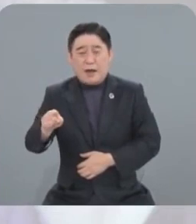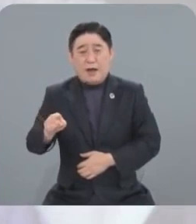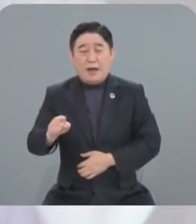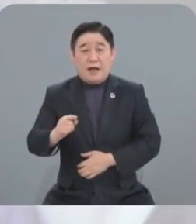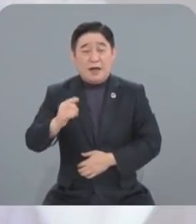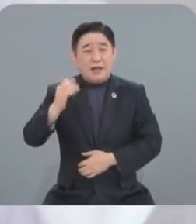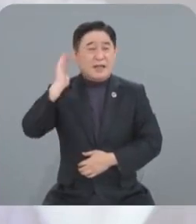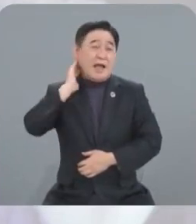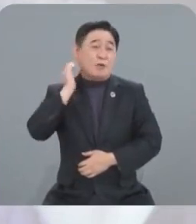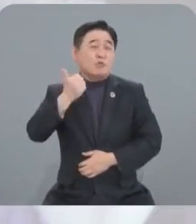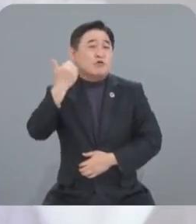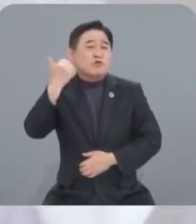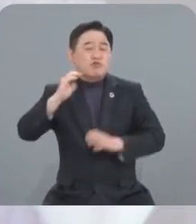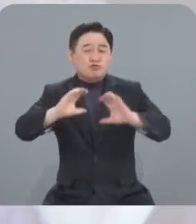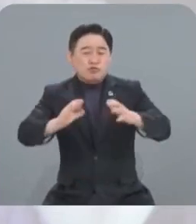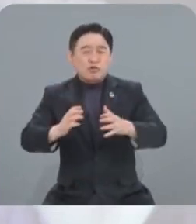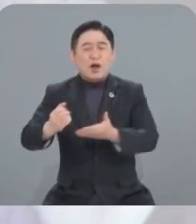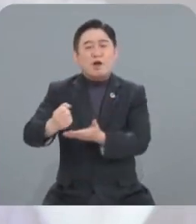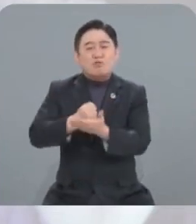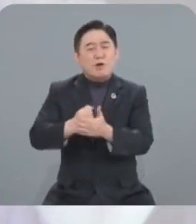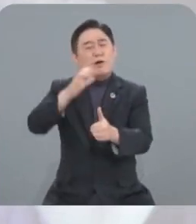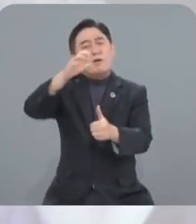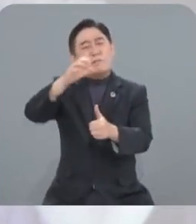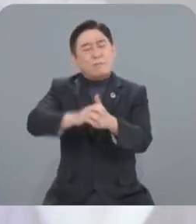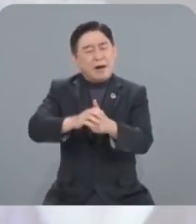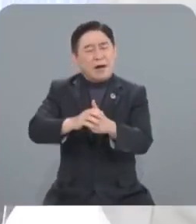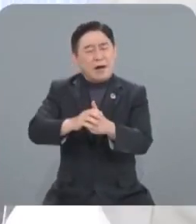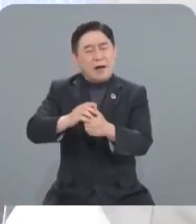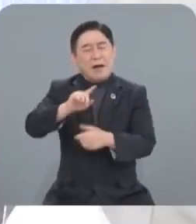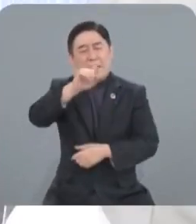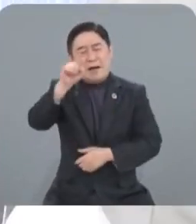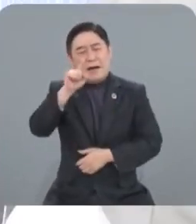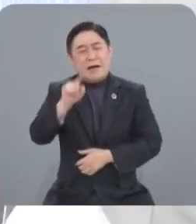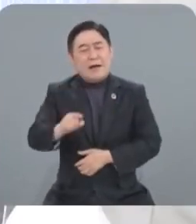국가의 운명을 맡겨야 할까 에 대한 고민이었습니다